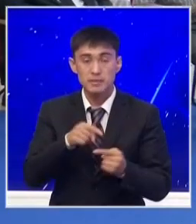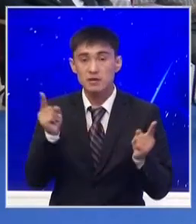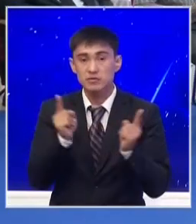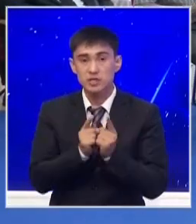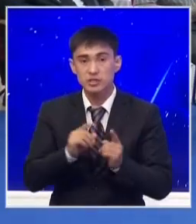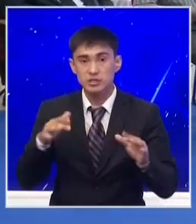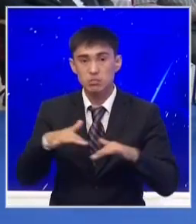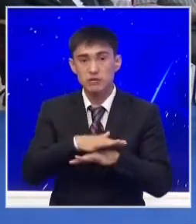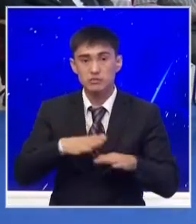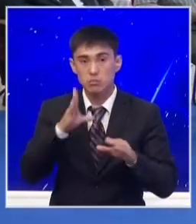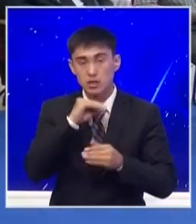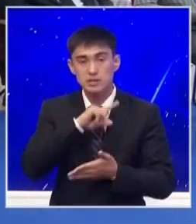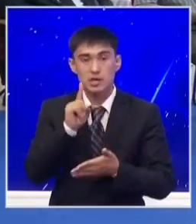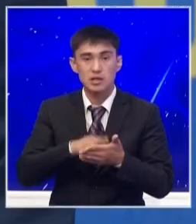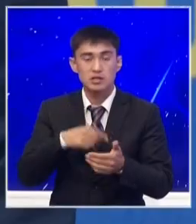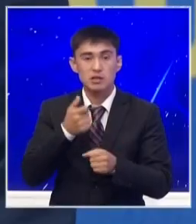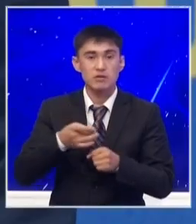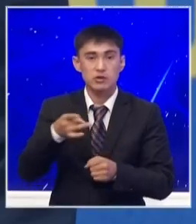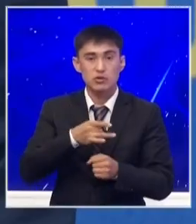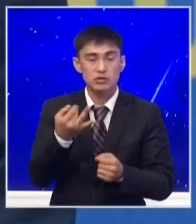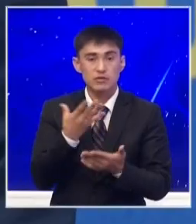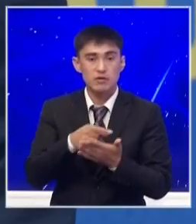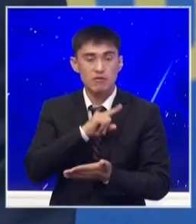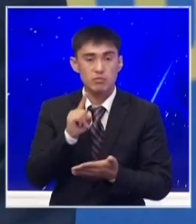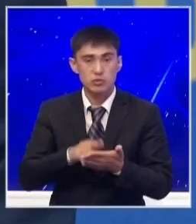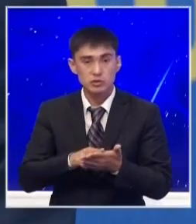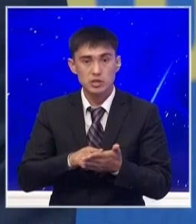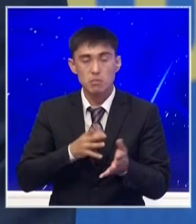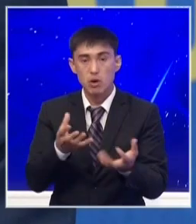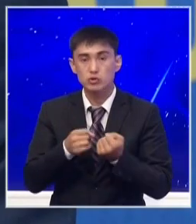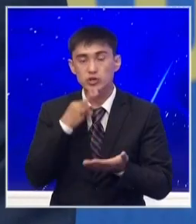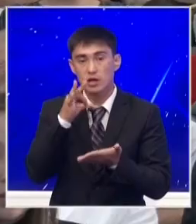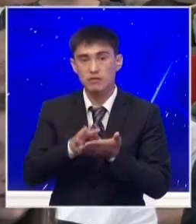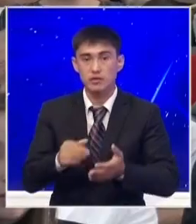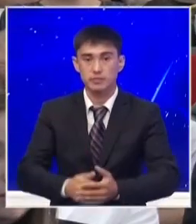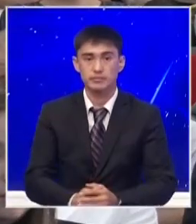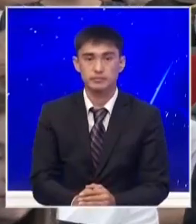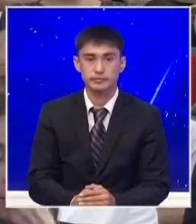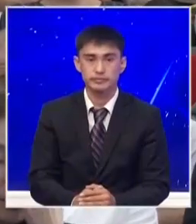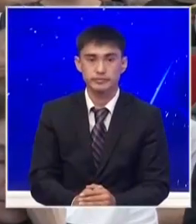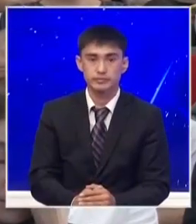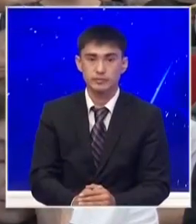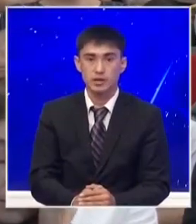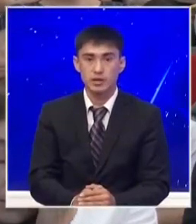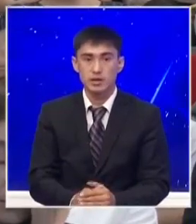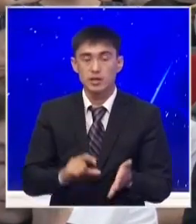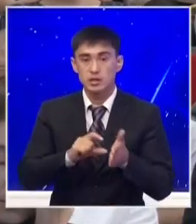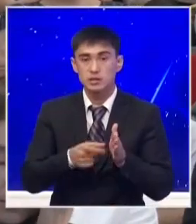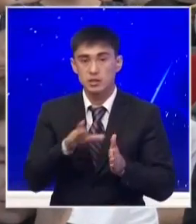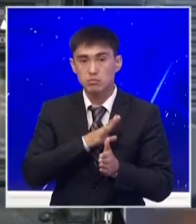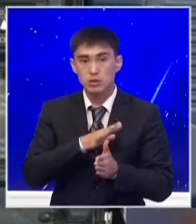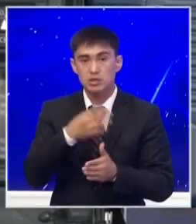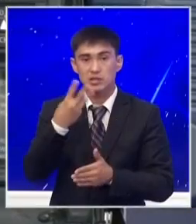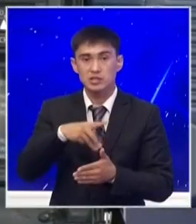встречи собравшиеся смогли задать главе региона интересующие вопросы и получить на них исчерпывающие ответы. Из зала прозвучали